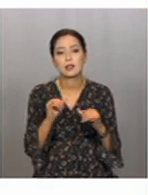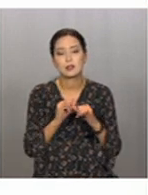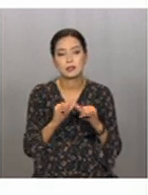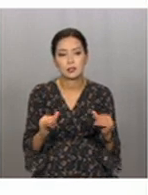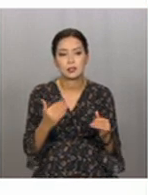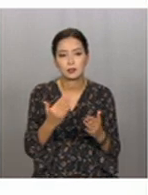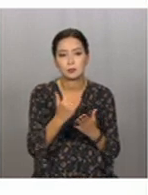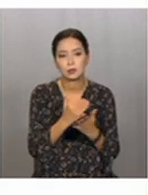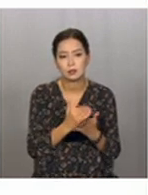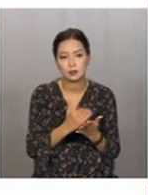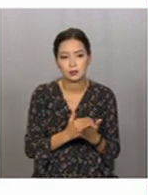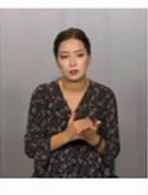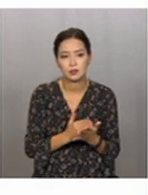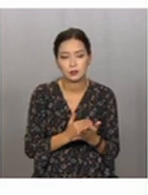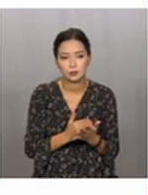таратылатын бағдарламалар.